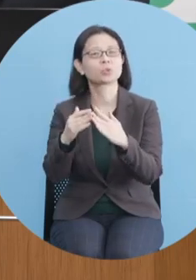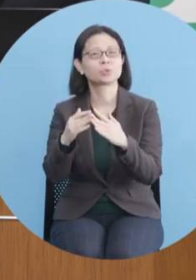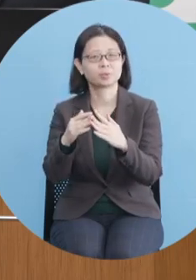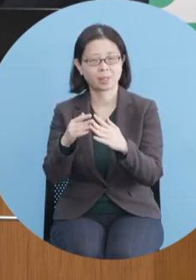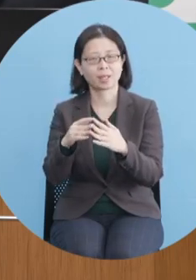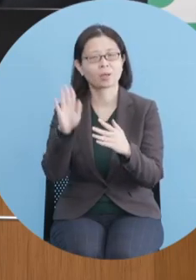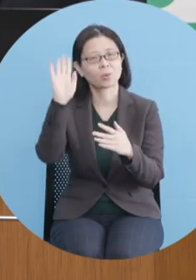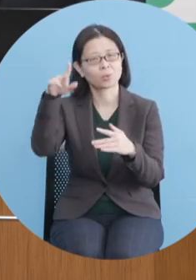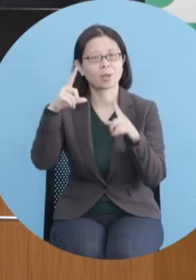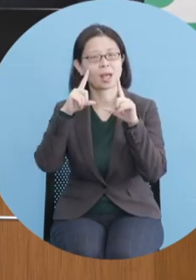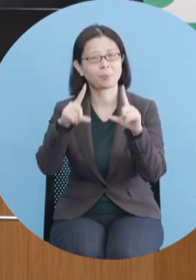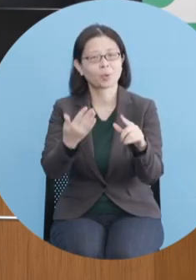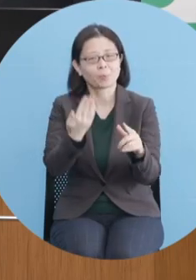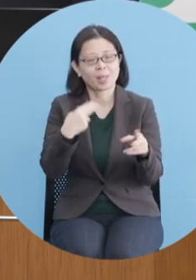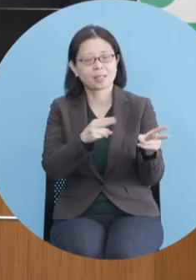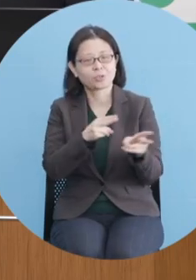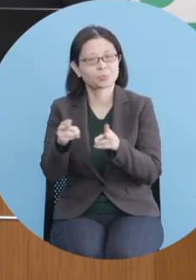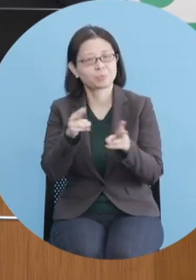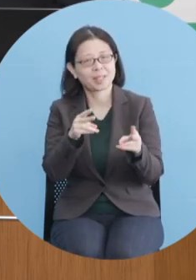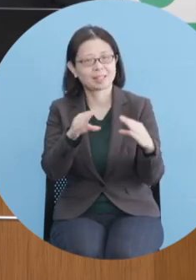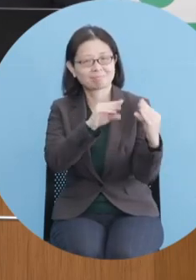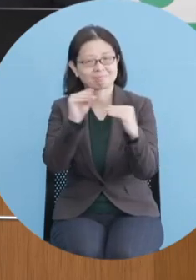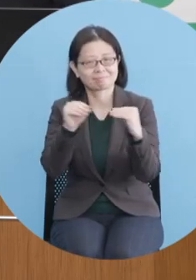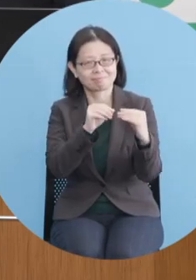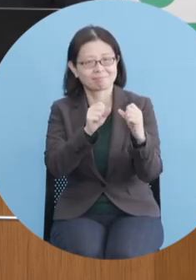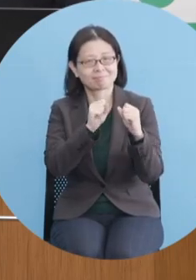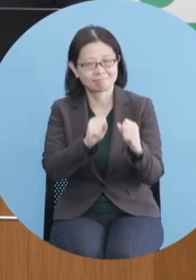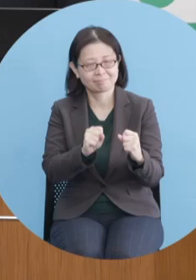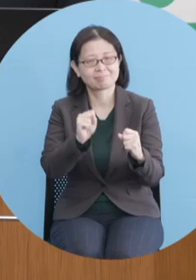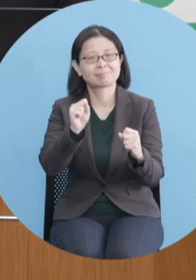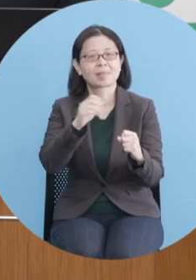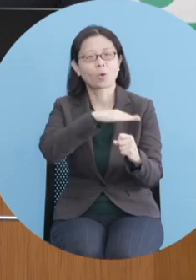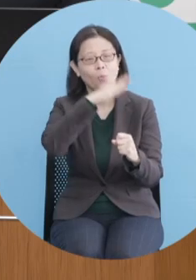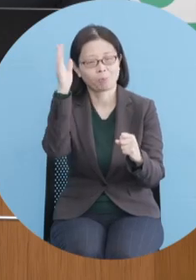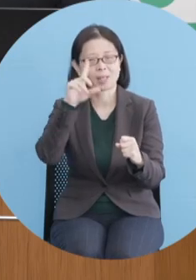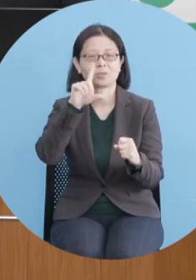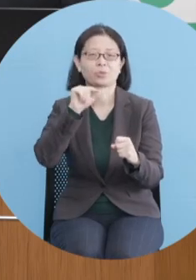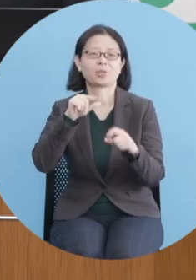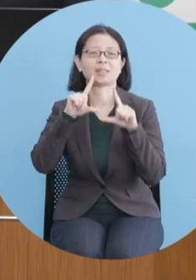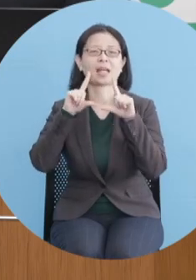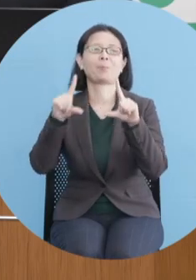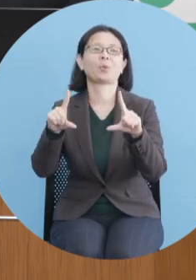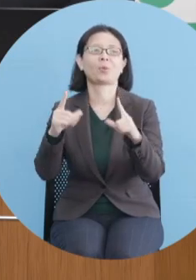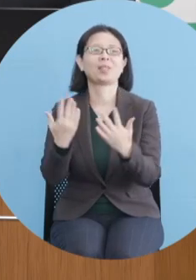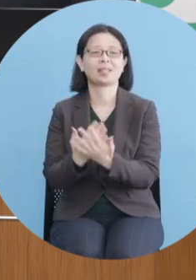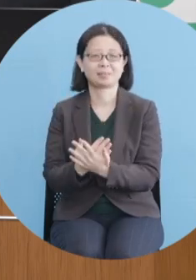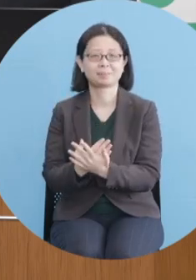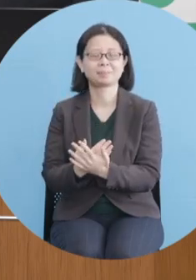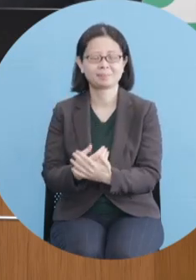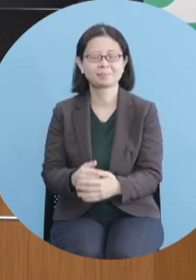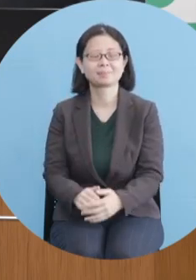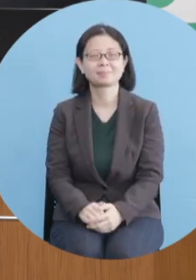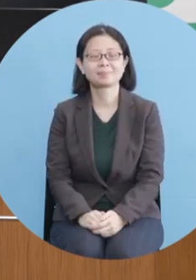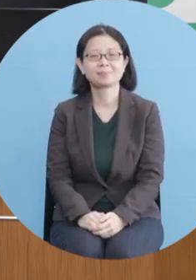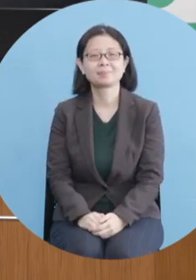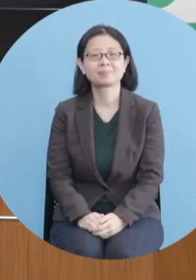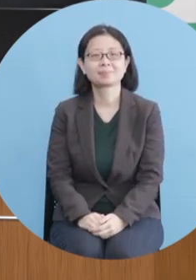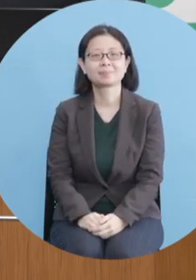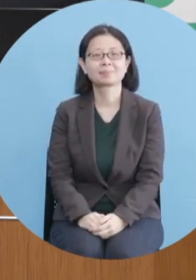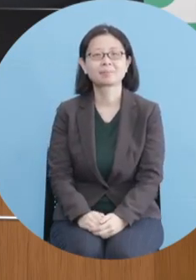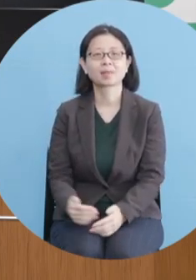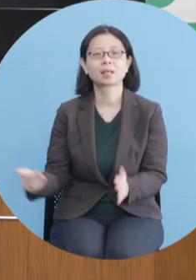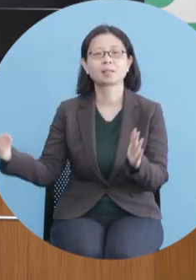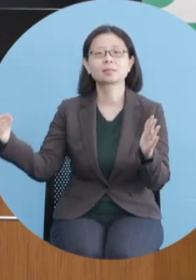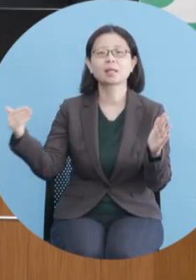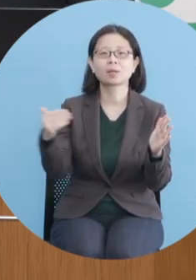プレゼに向けてえ準備調整を進めた上で15日の本番を迎えるという風に考えておりますえそして